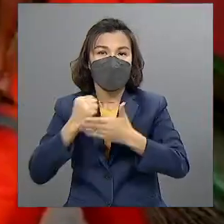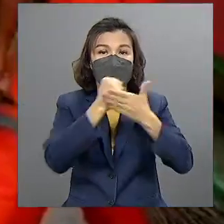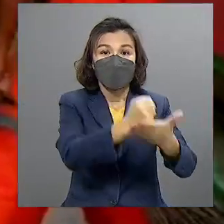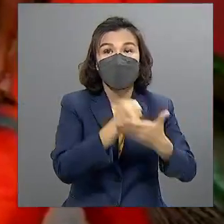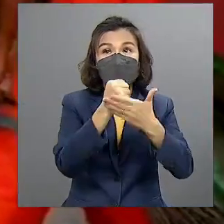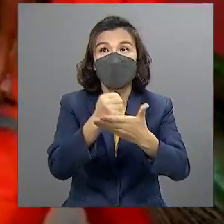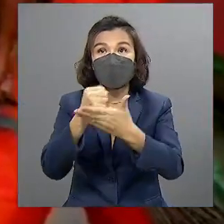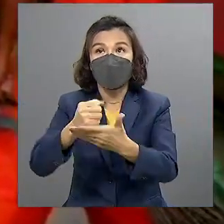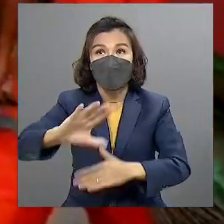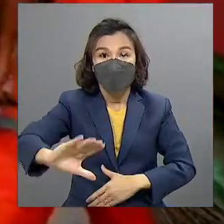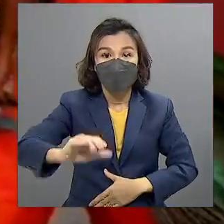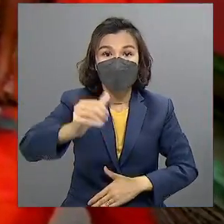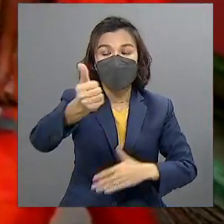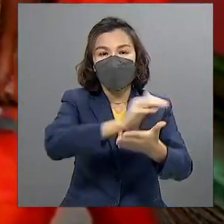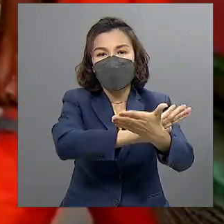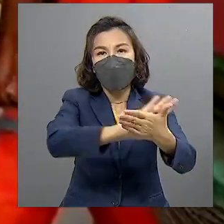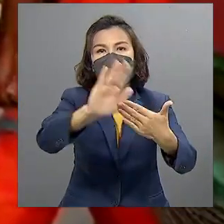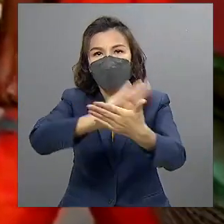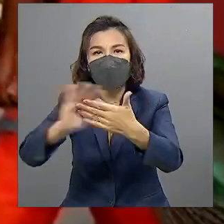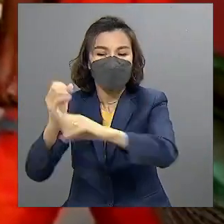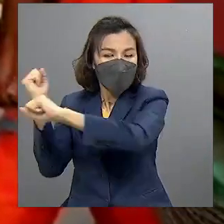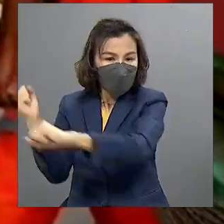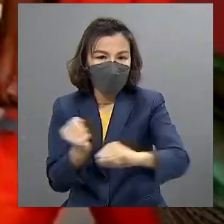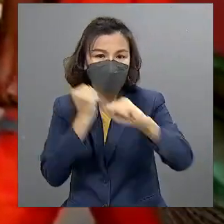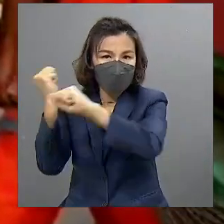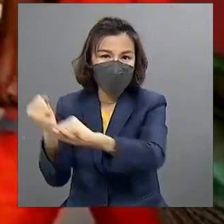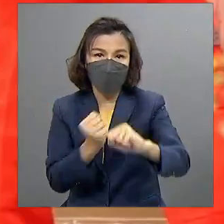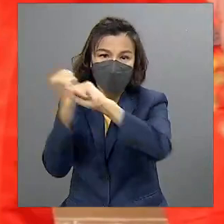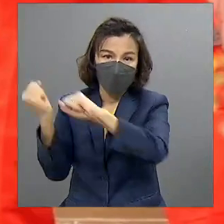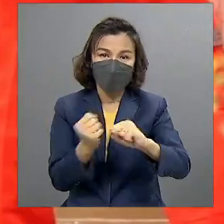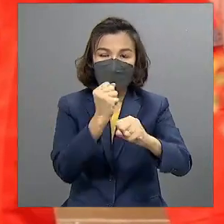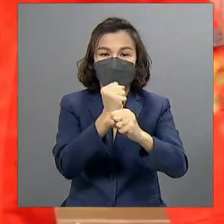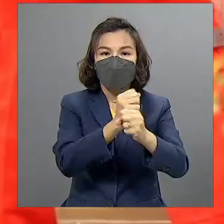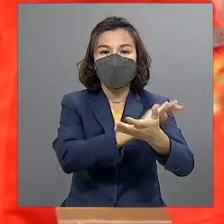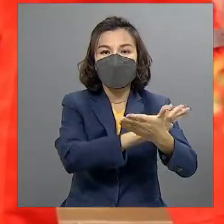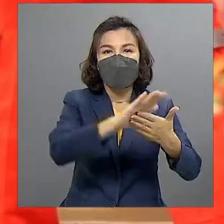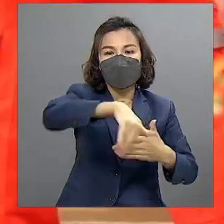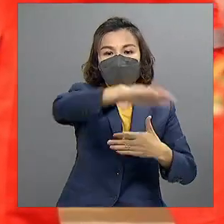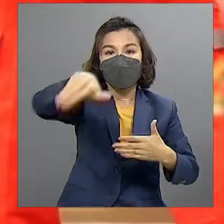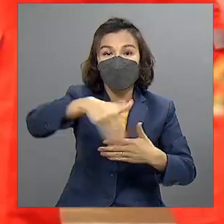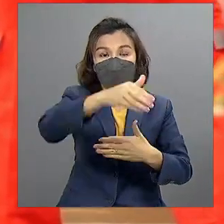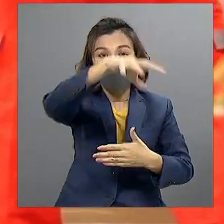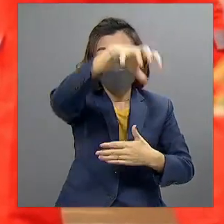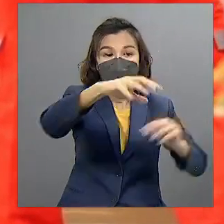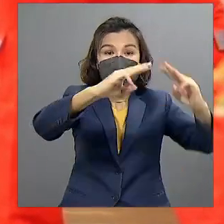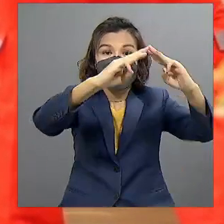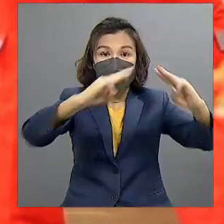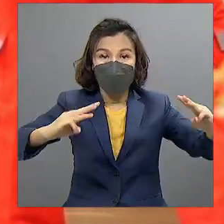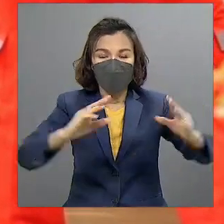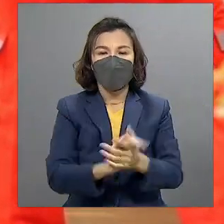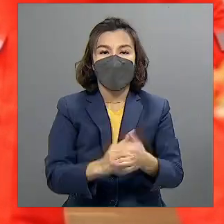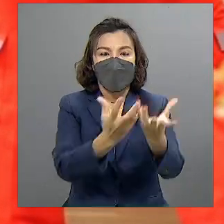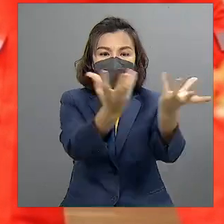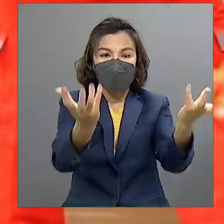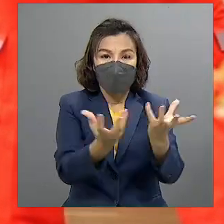ความสะอาดรอบโบสถ์ล้างคราบดินโคลนบริเวณโดยรอบวัด ตลอดจนจัดเก็บสิ่งของที่ชำรุดเสีย